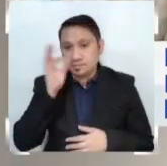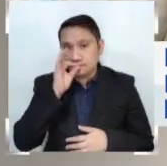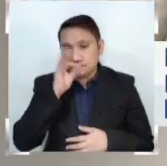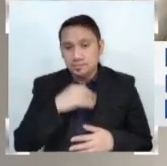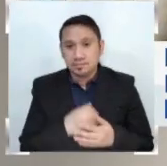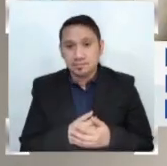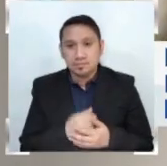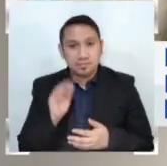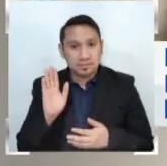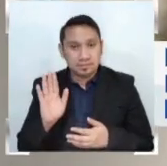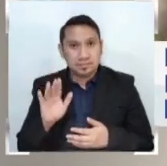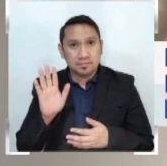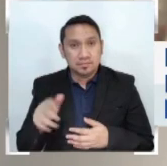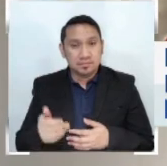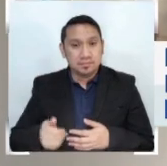iyong pagpanalo,